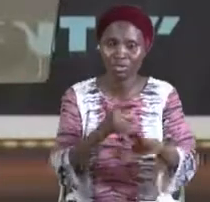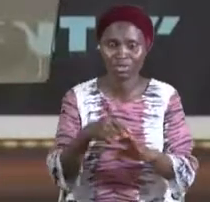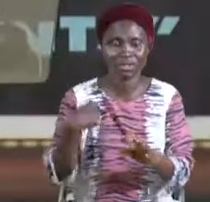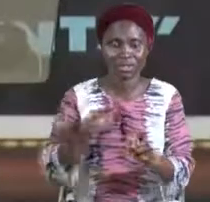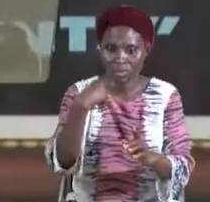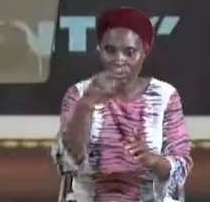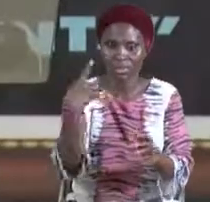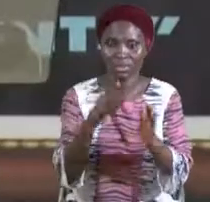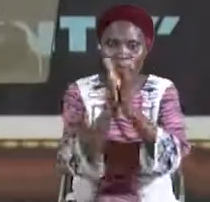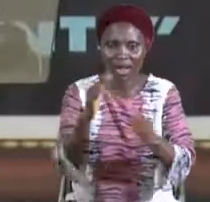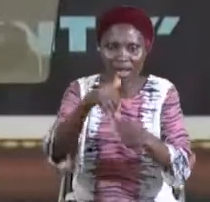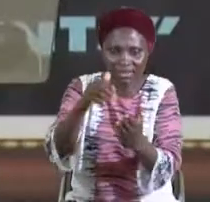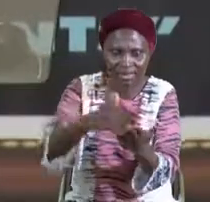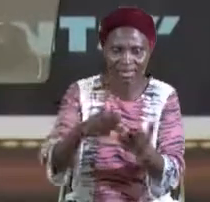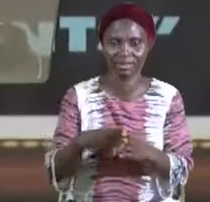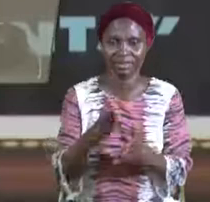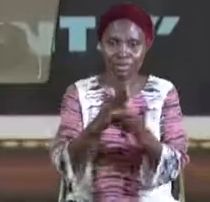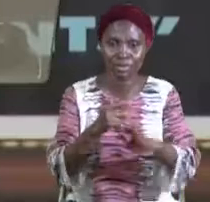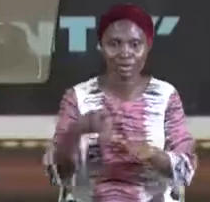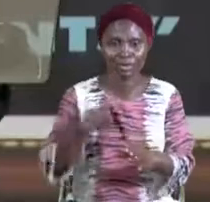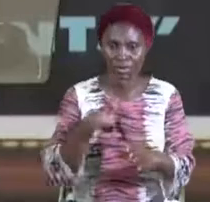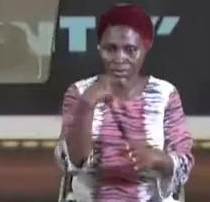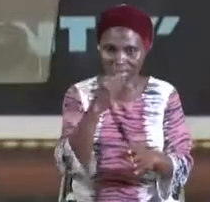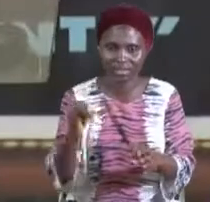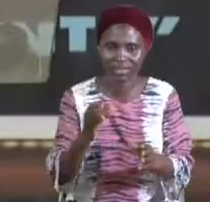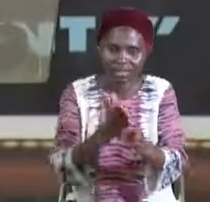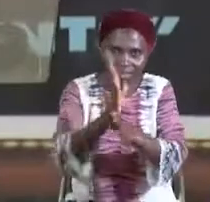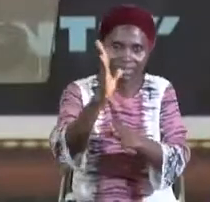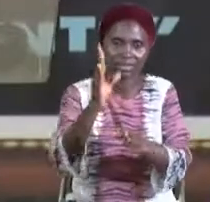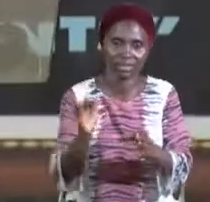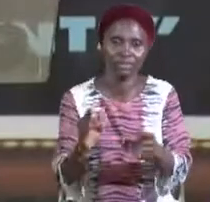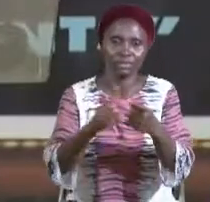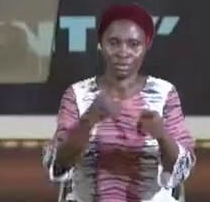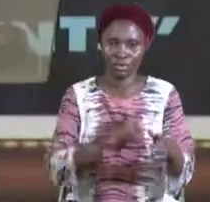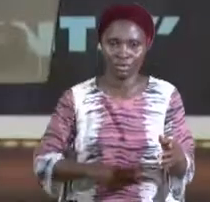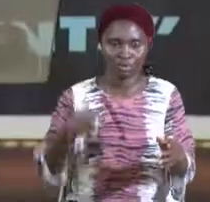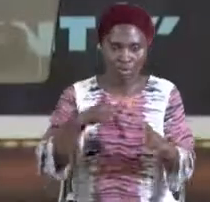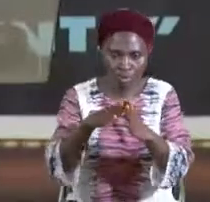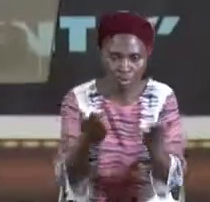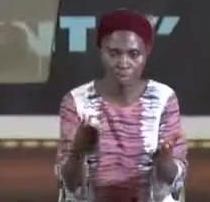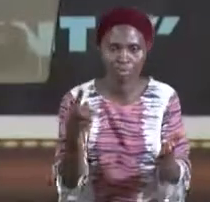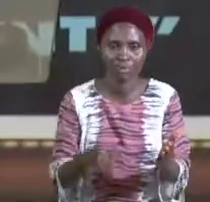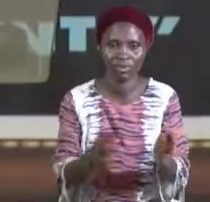Nous faisons la prière dans les chants ou directement au Seigneur. Nous ouvrons la Bible.